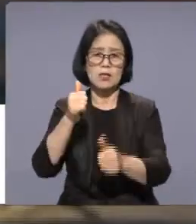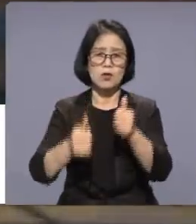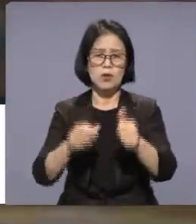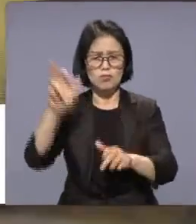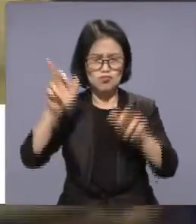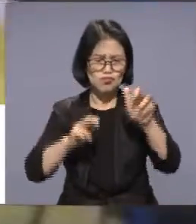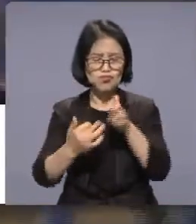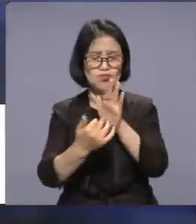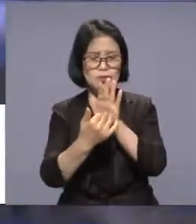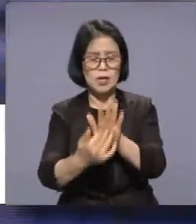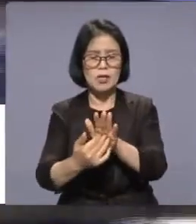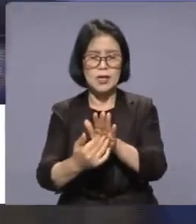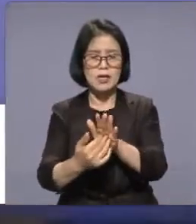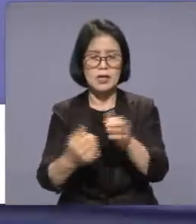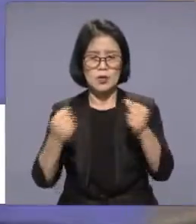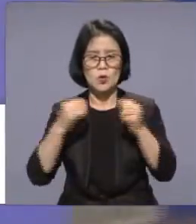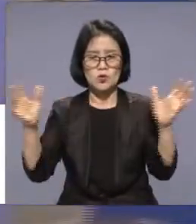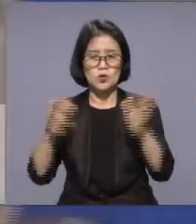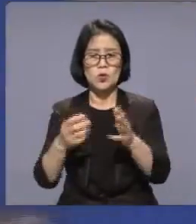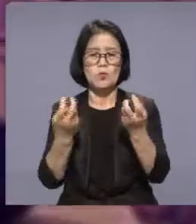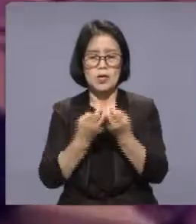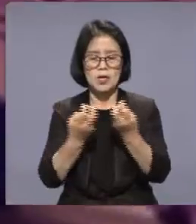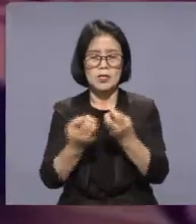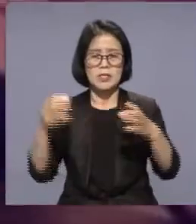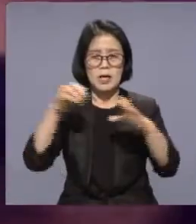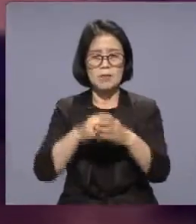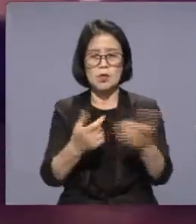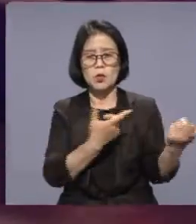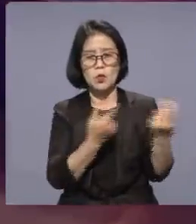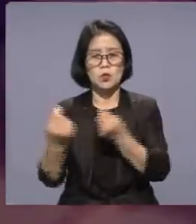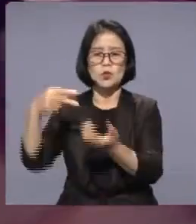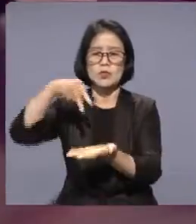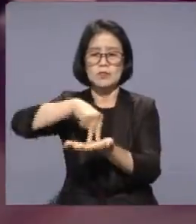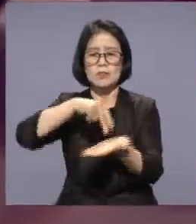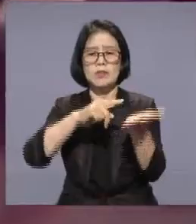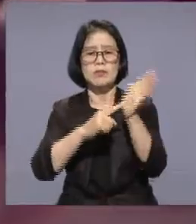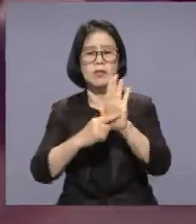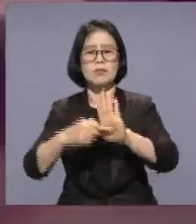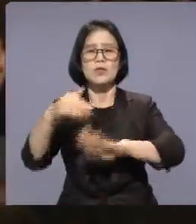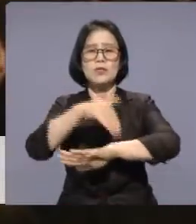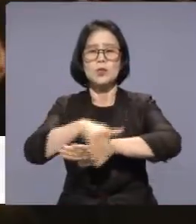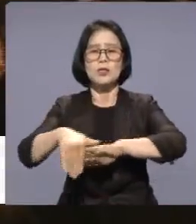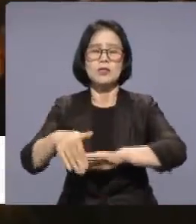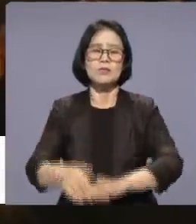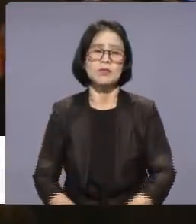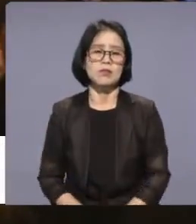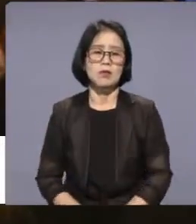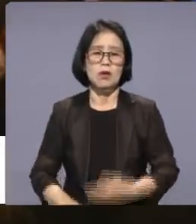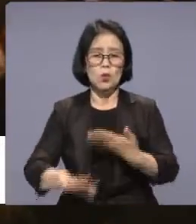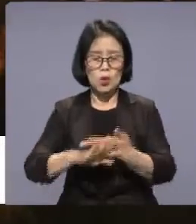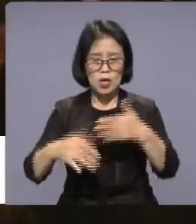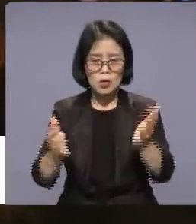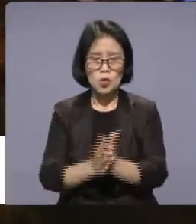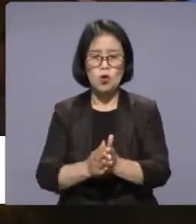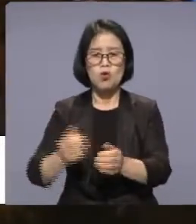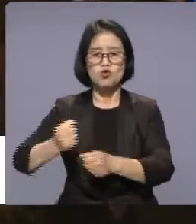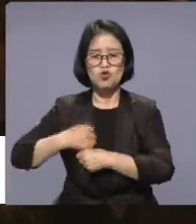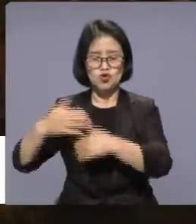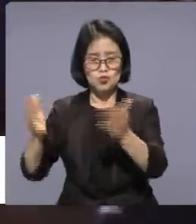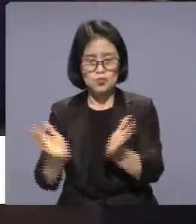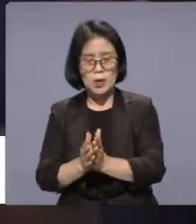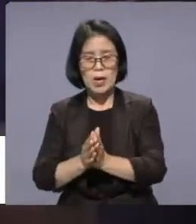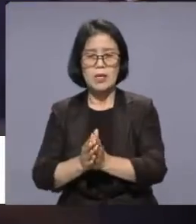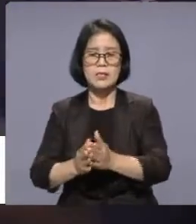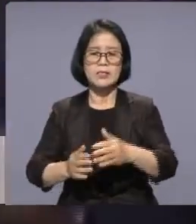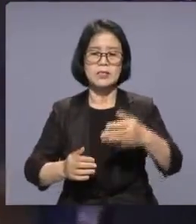도발에 대응하는 삼각공조 강화 방안이 담긴 공동 입장을 발표할 예정입니다. 외교에 이어 국방 분야에서도 다음